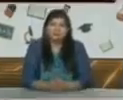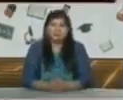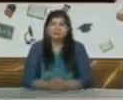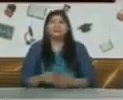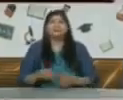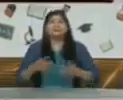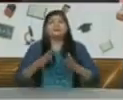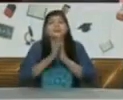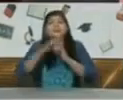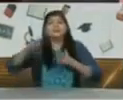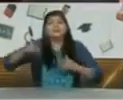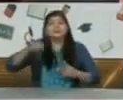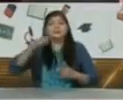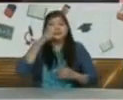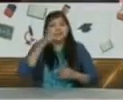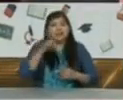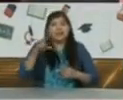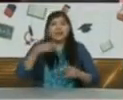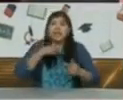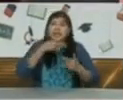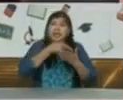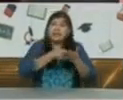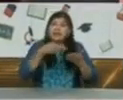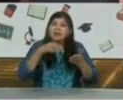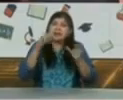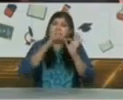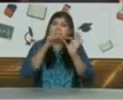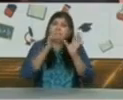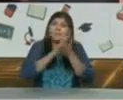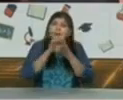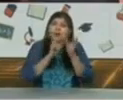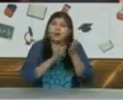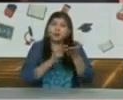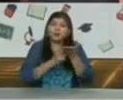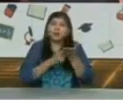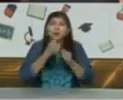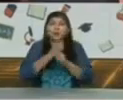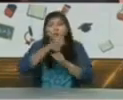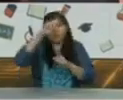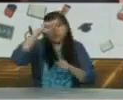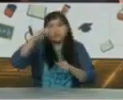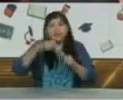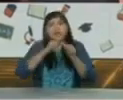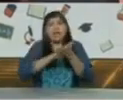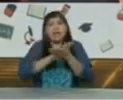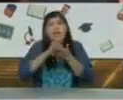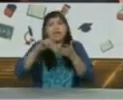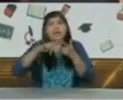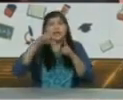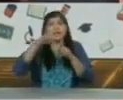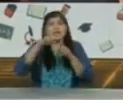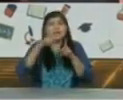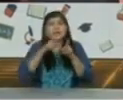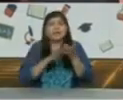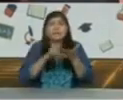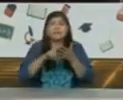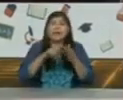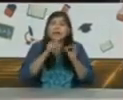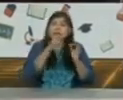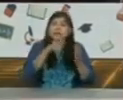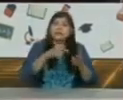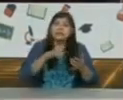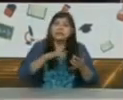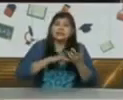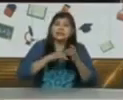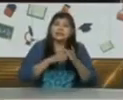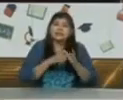नमस्ते जी। मेरा नाम भारवी पोपट है। मैं गुजरात अहमदाबाद के ग्लोबल मिशन इंटरनेशनल स्कूल संस्कार धाम